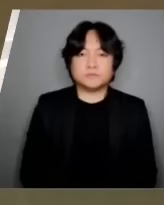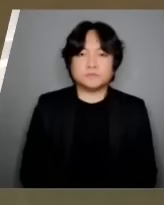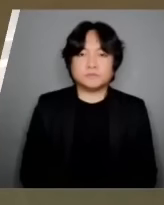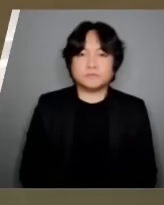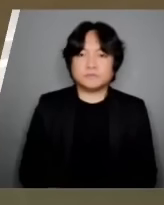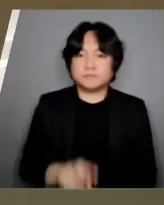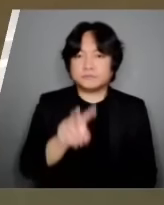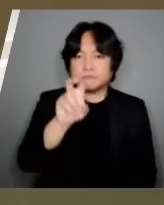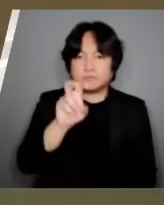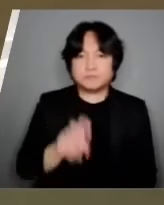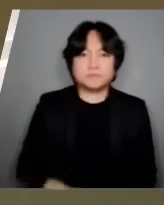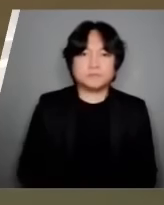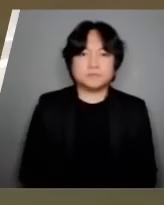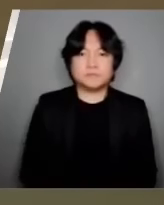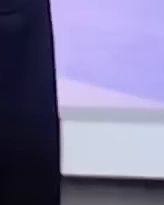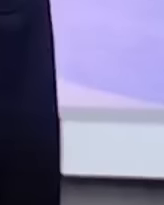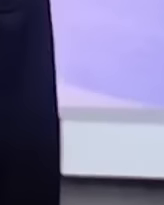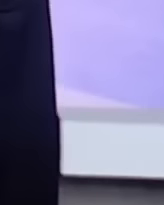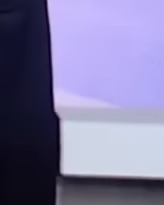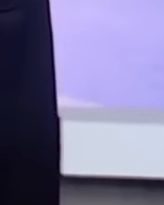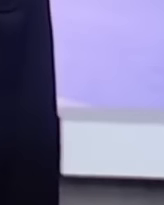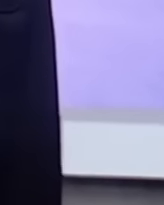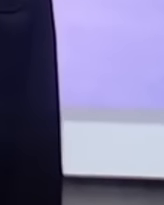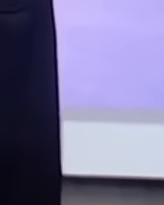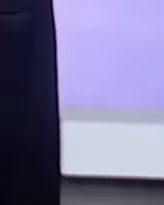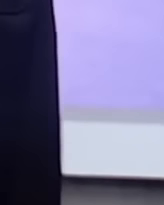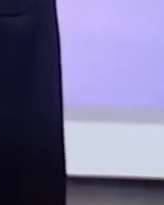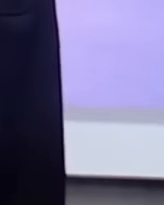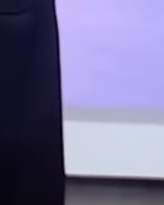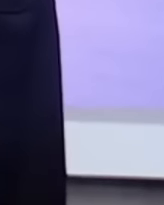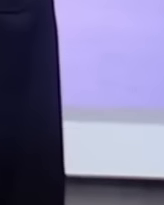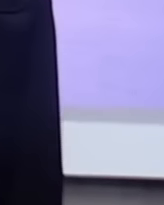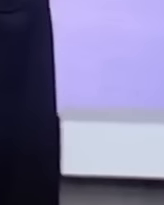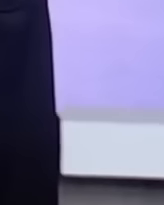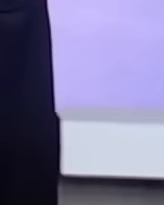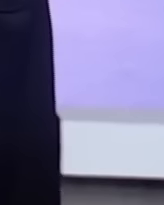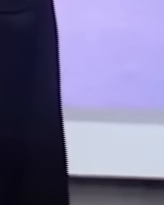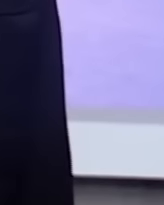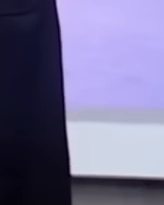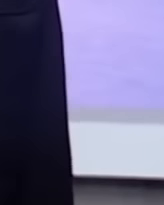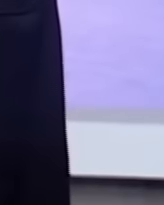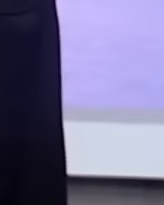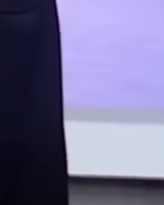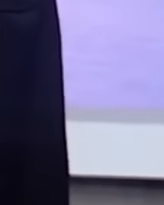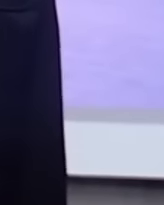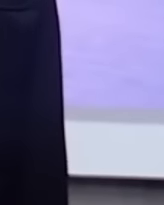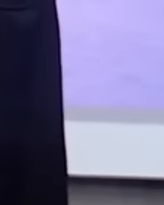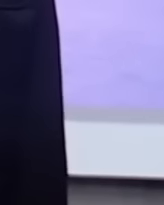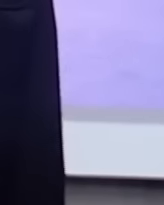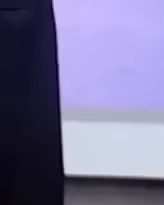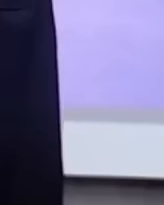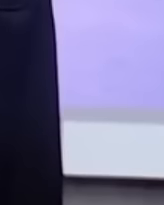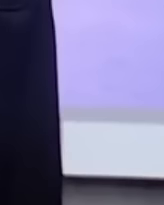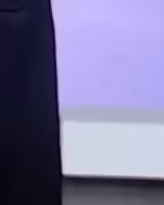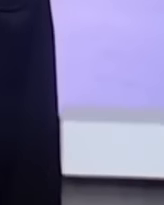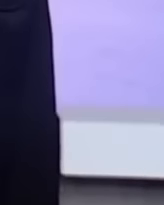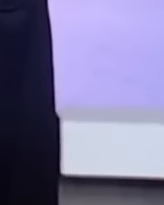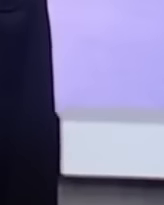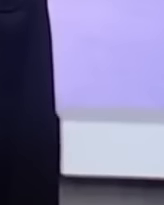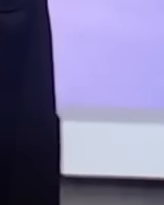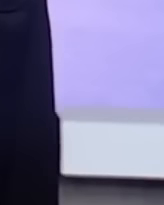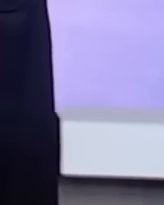inyong saksi. Mga kapuso, sama-sama tayong maging saksi. Mag-subscribe sa GMA Integrated